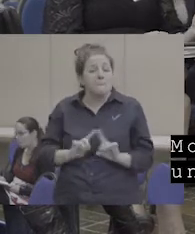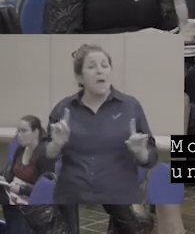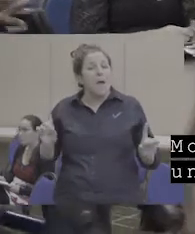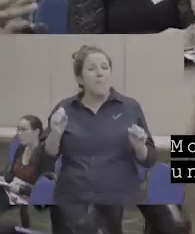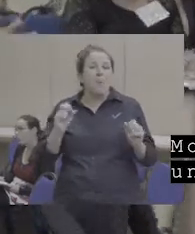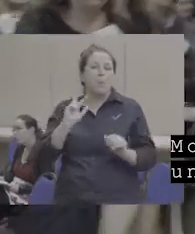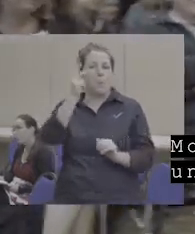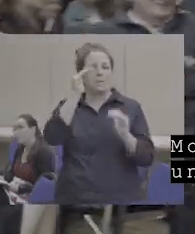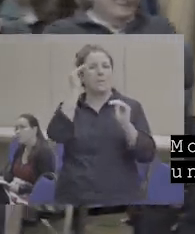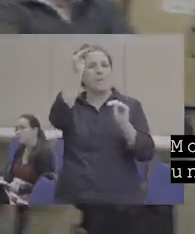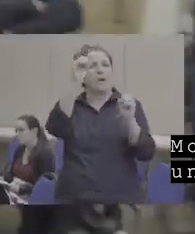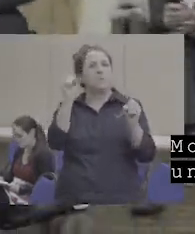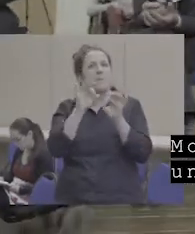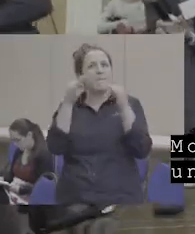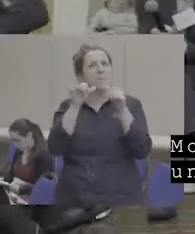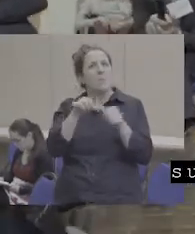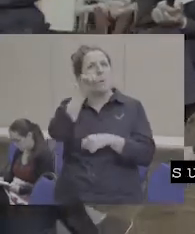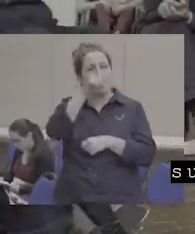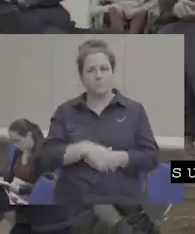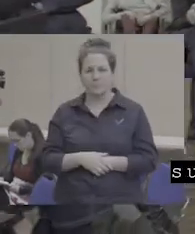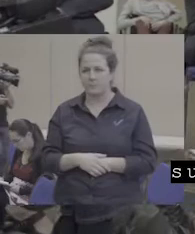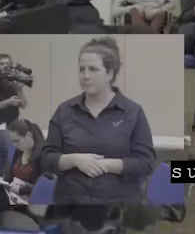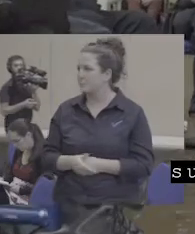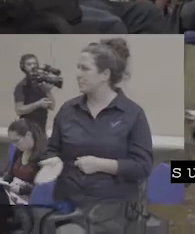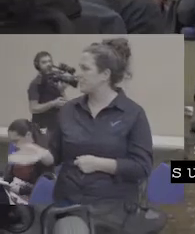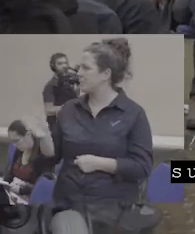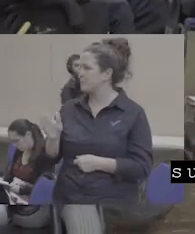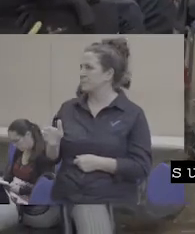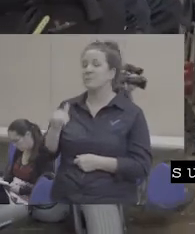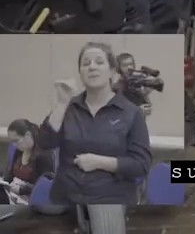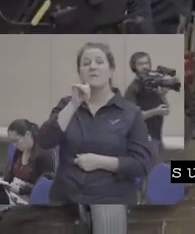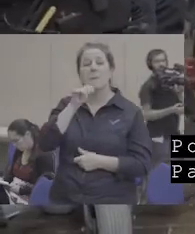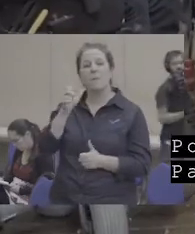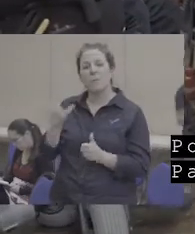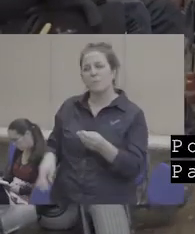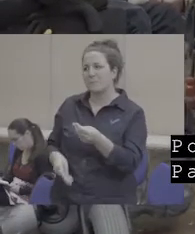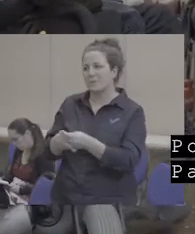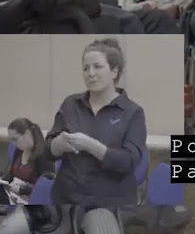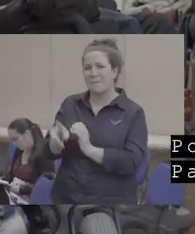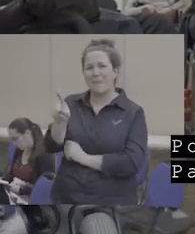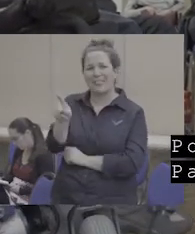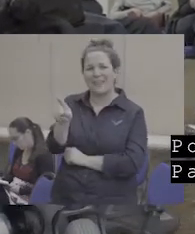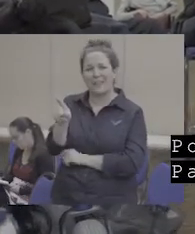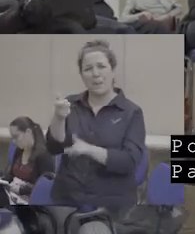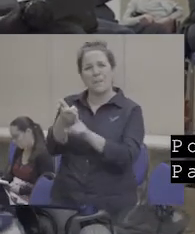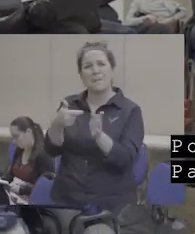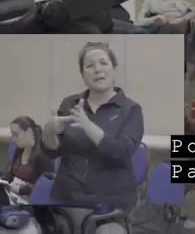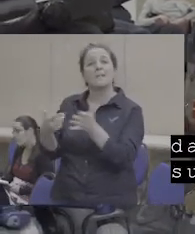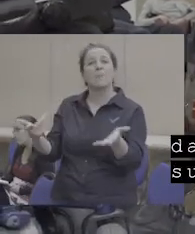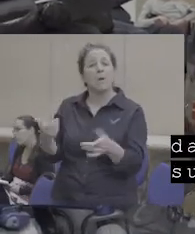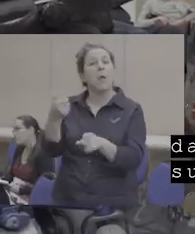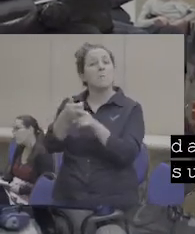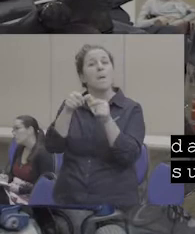Bien, moi, je voulais juste renchérir un peu sur ce que Patrick a dit. Pour prendre ton exemple, hein? Patrick il